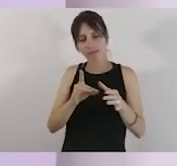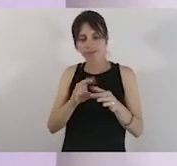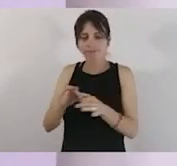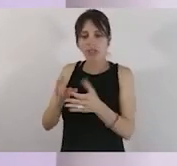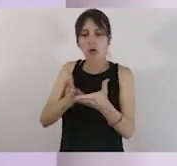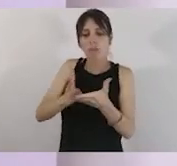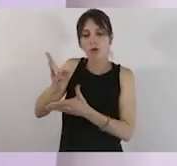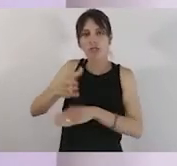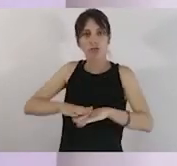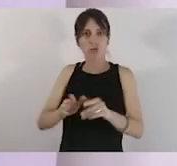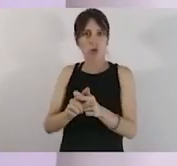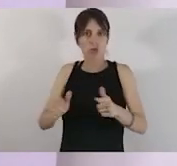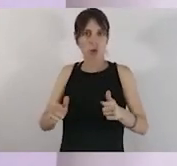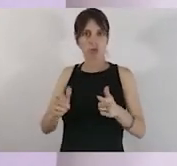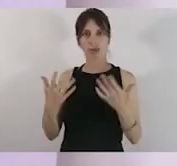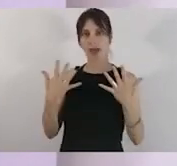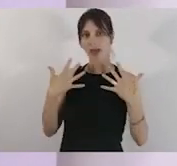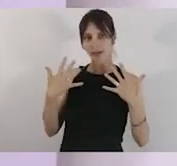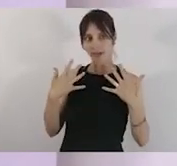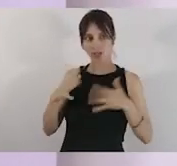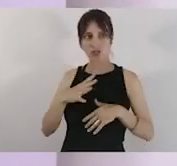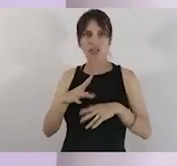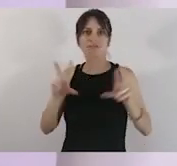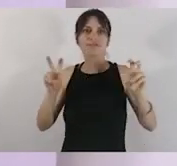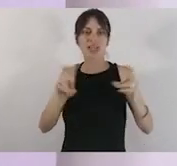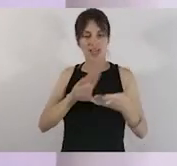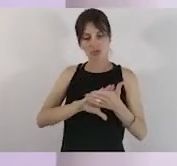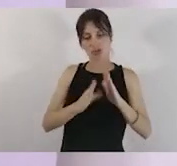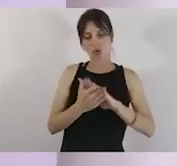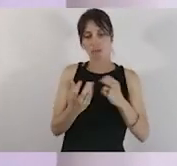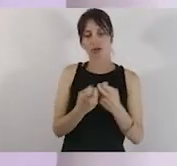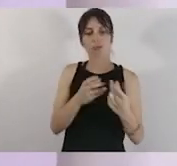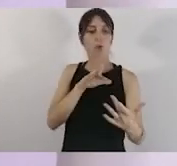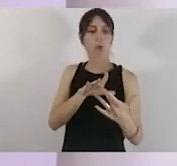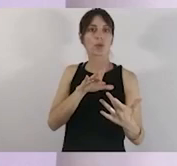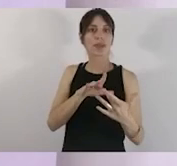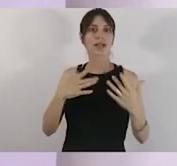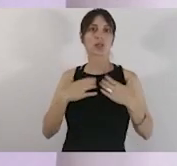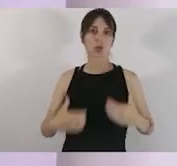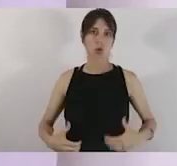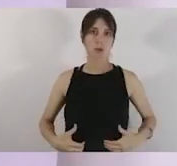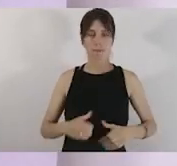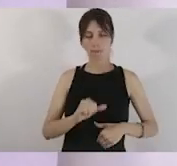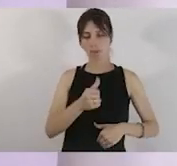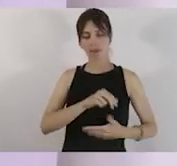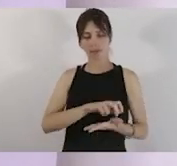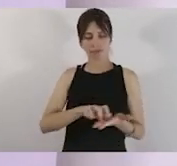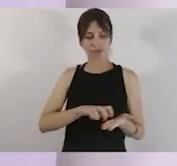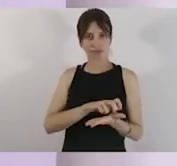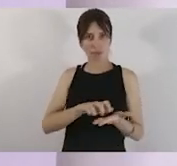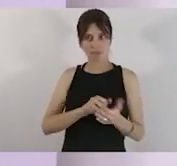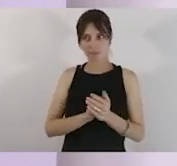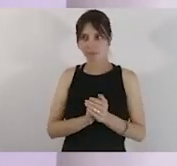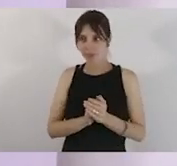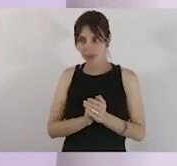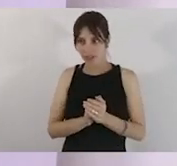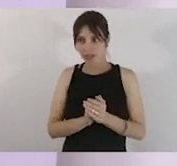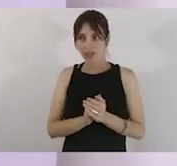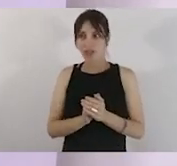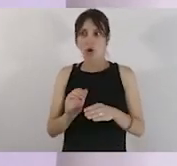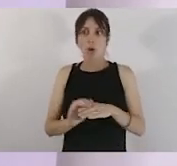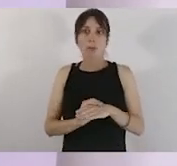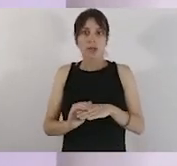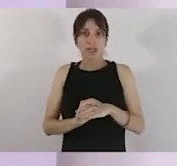et donc on trouve notamment le Contact Club dans les associations du premier arrondissement. Et donc, on est sur les politiques en faveur